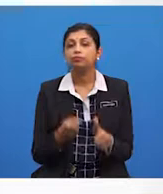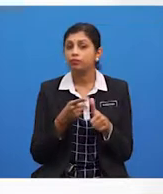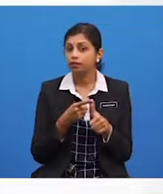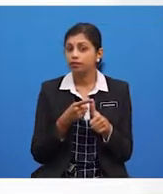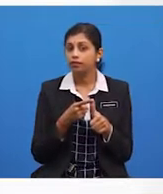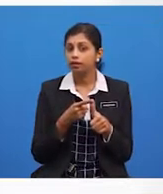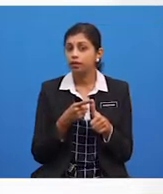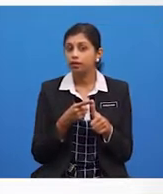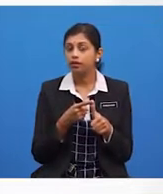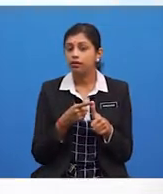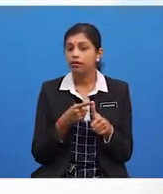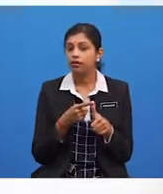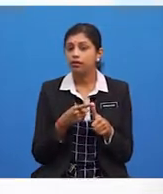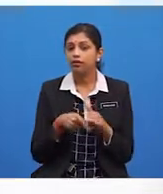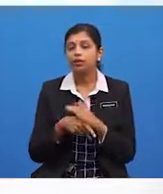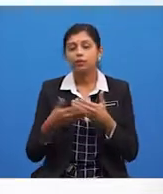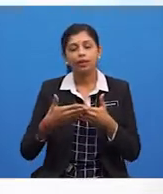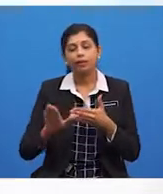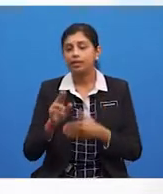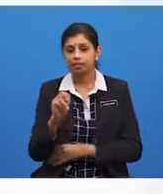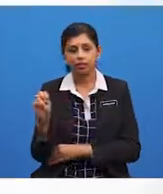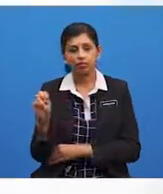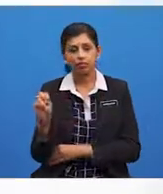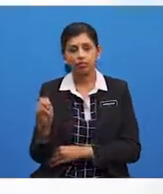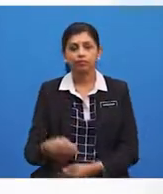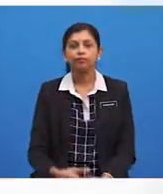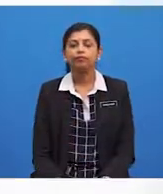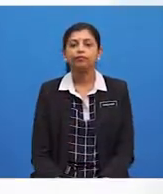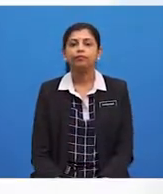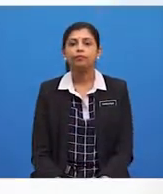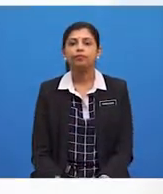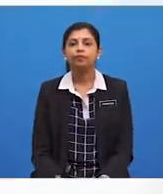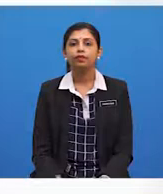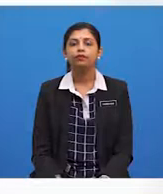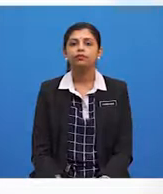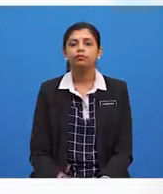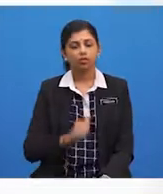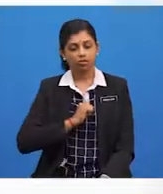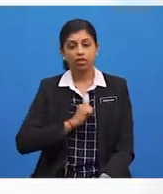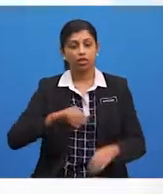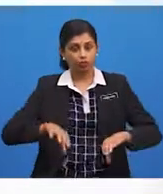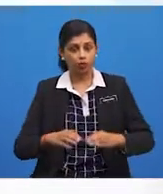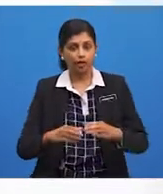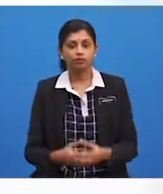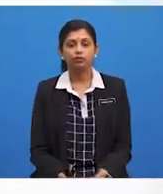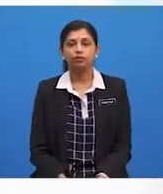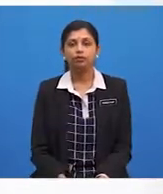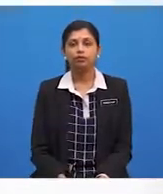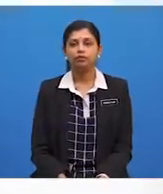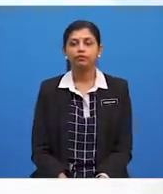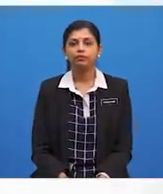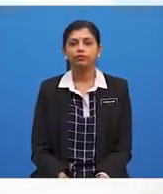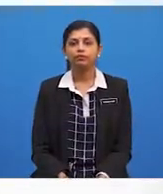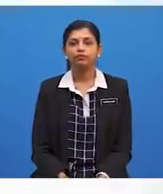pertama ialah melalui pelepasan. Cara ini dilakukan secara sukarela oleh seseorang warga